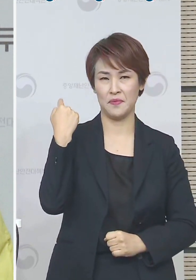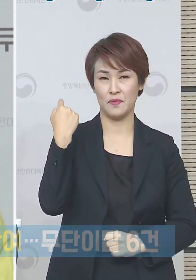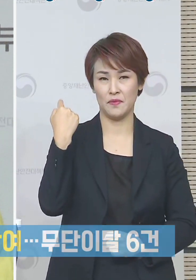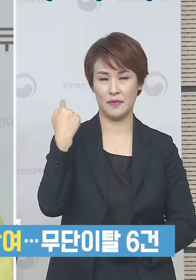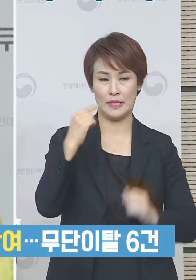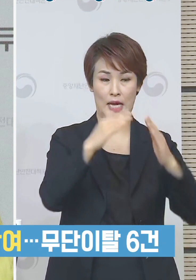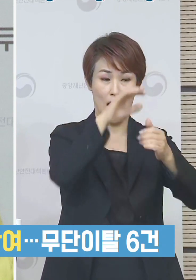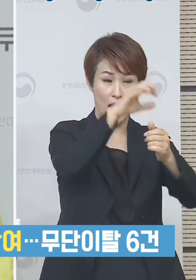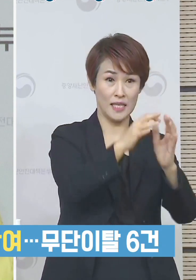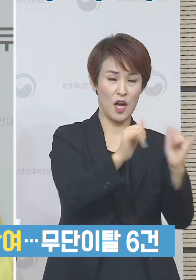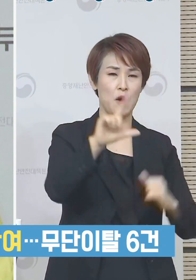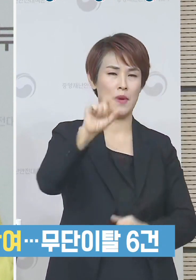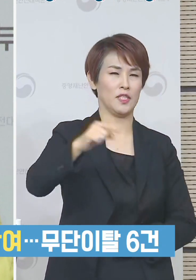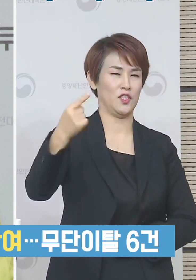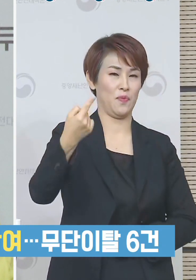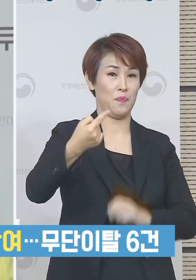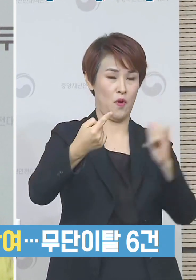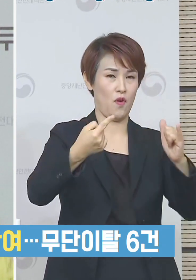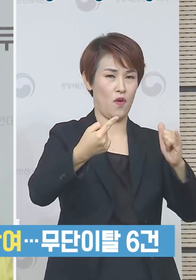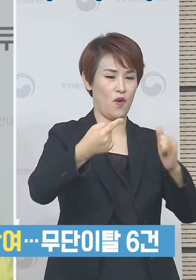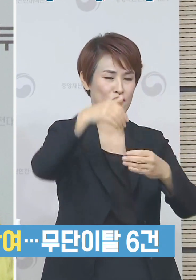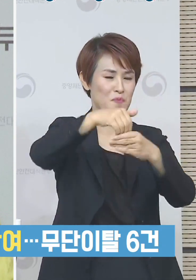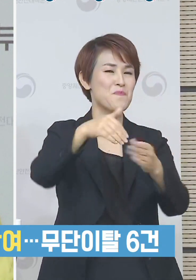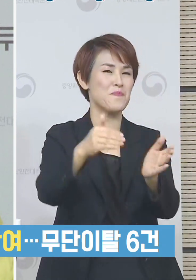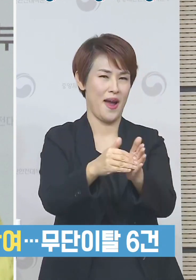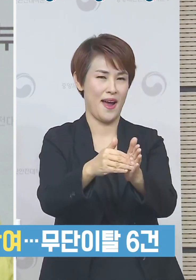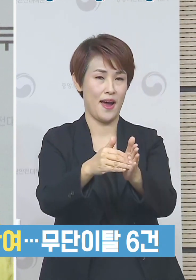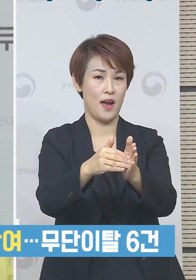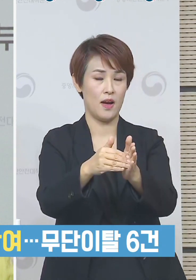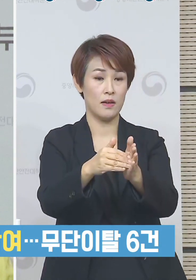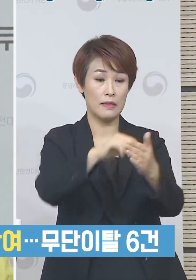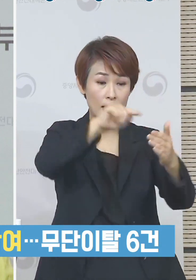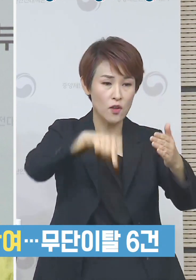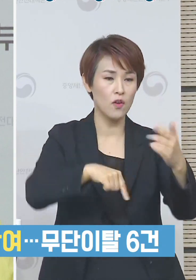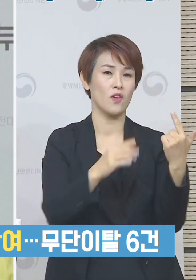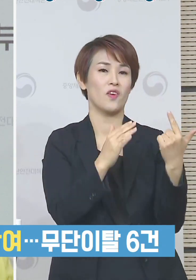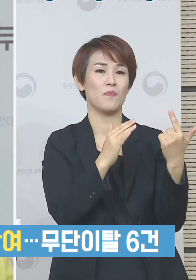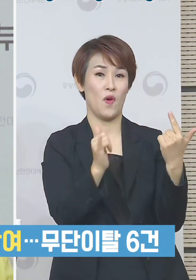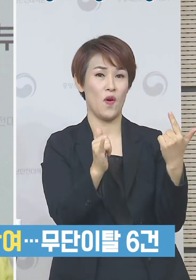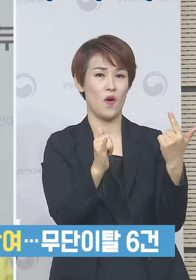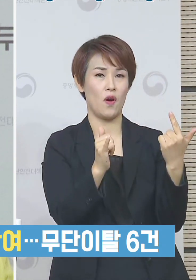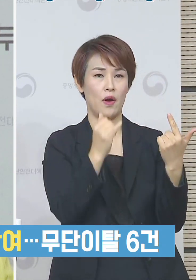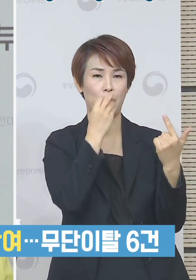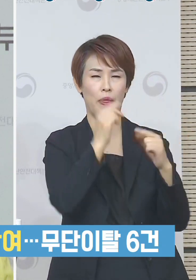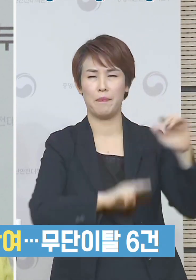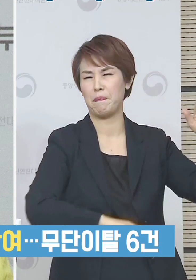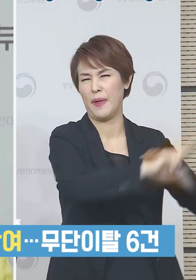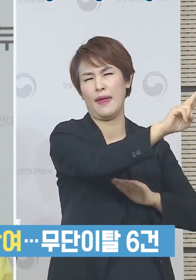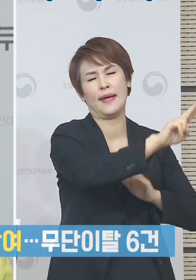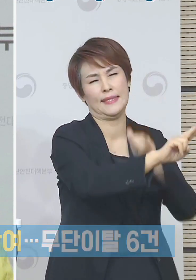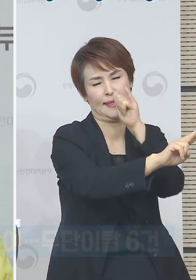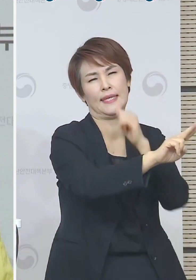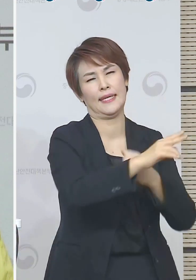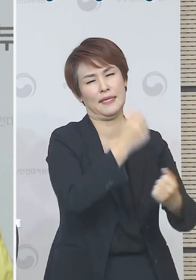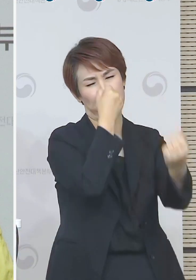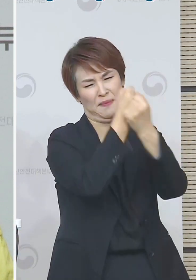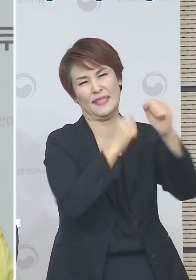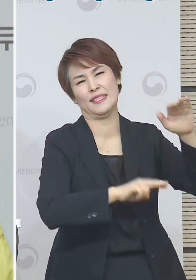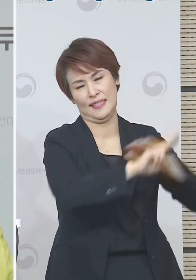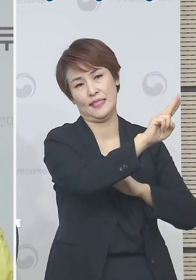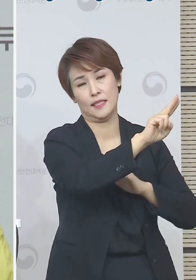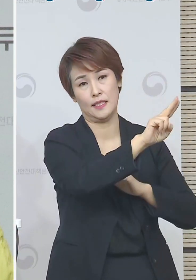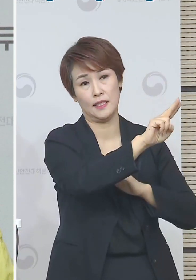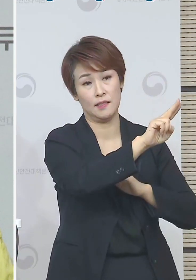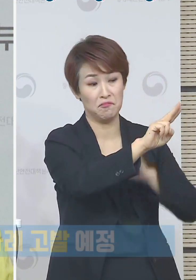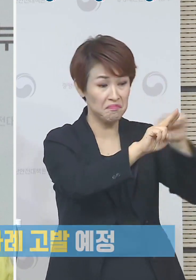11,151명의 자가격리자가 실제로 투표에 임해 주셨습니다. 이 중에서 총 6건의 이제 무단 이탈 사례가 나왔습니다.